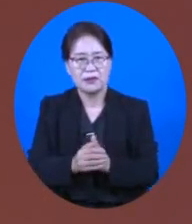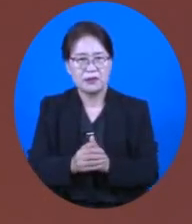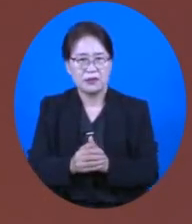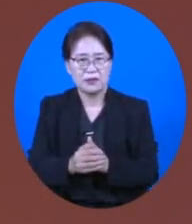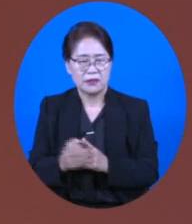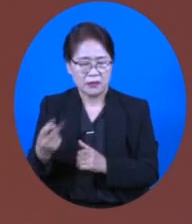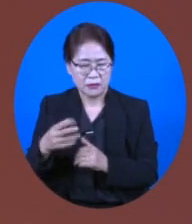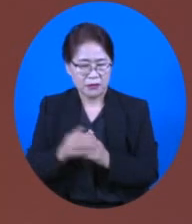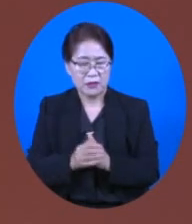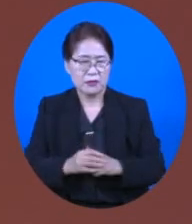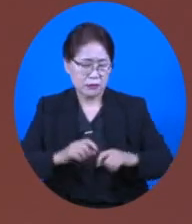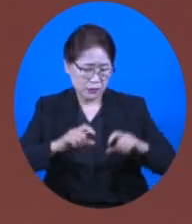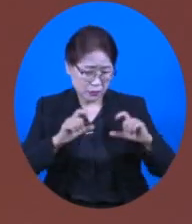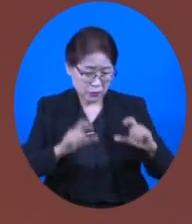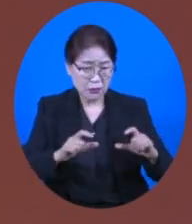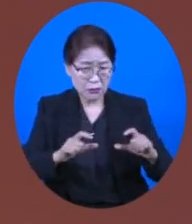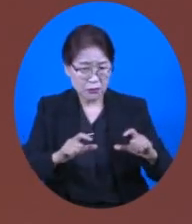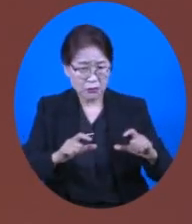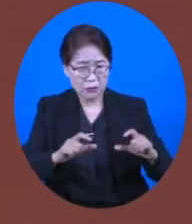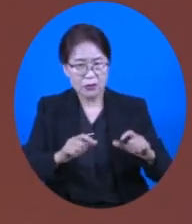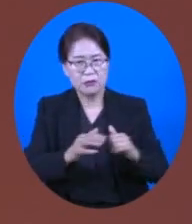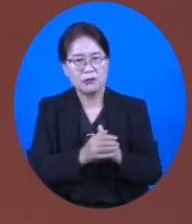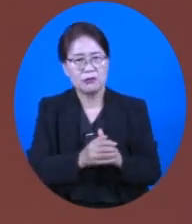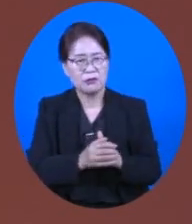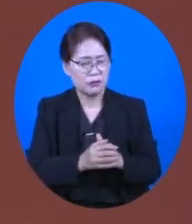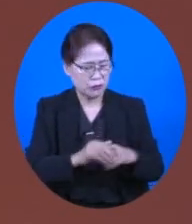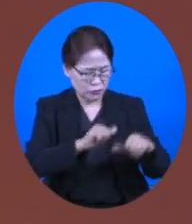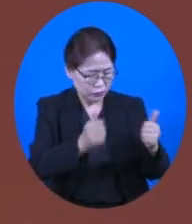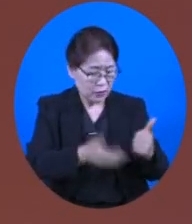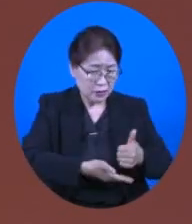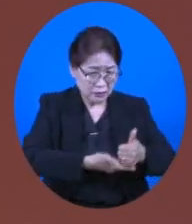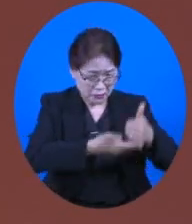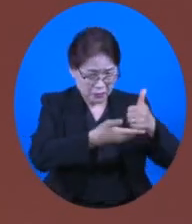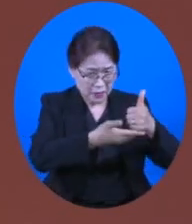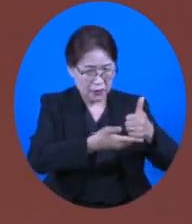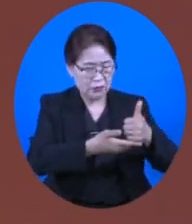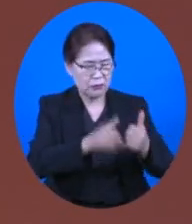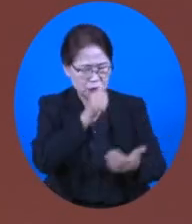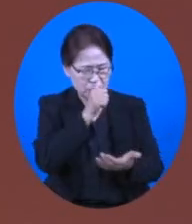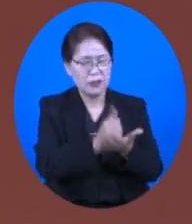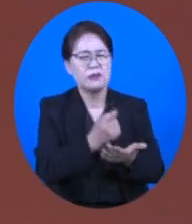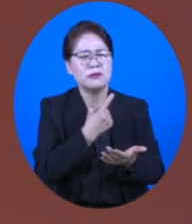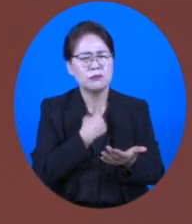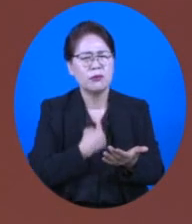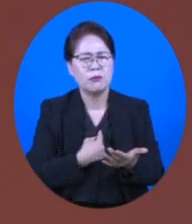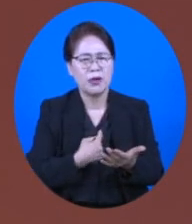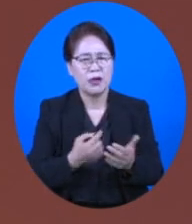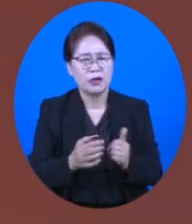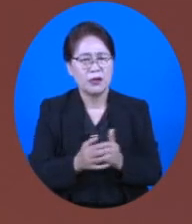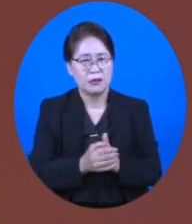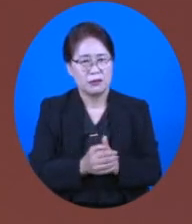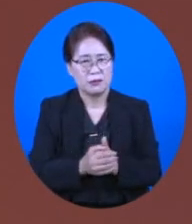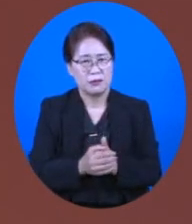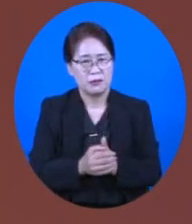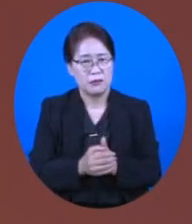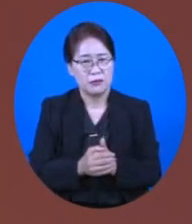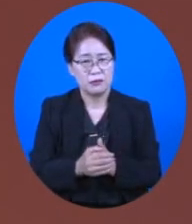경고에도 불구하고 우상을 숭배하고 범죄하고 타락했잖아요. 그럼 하나님 어떻게